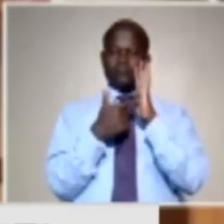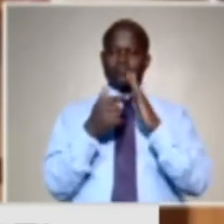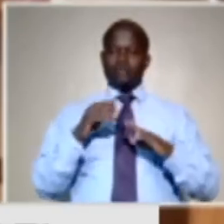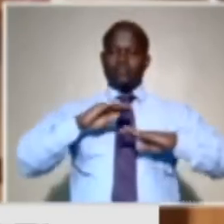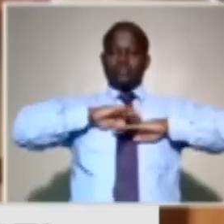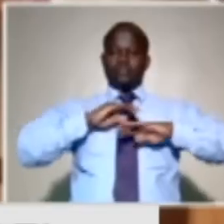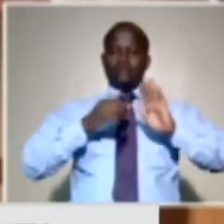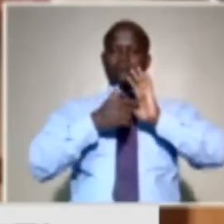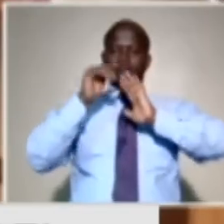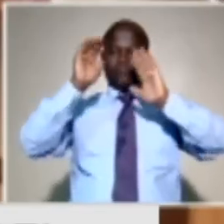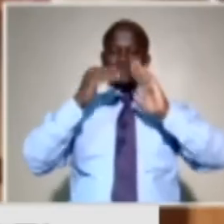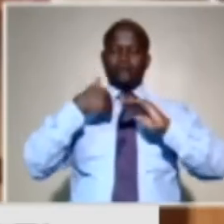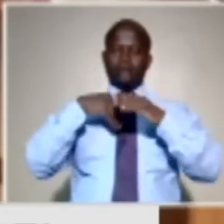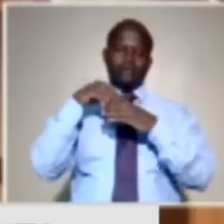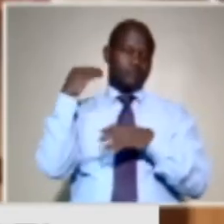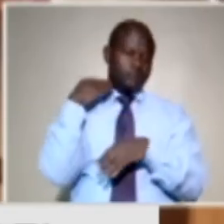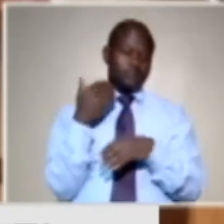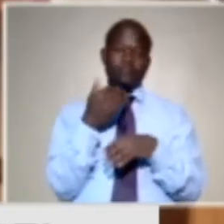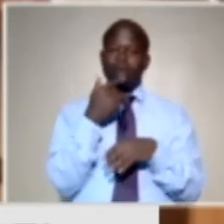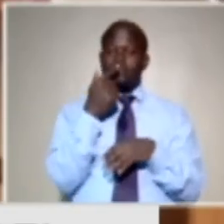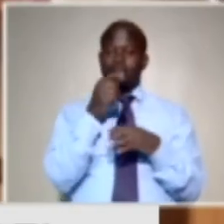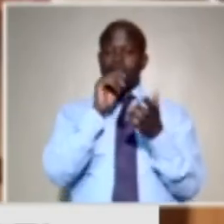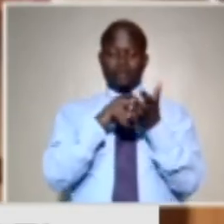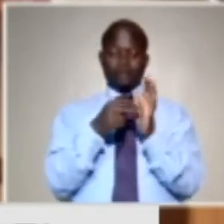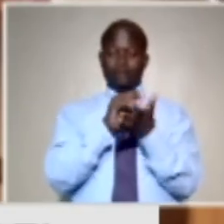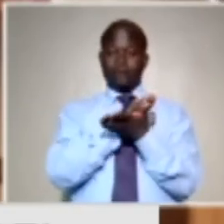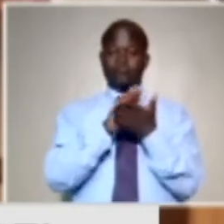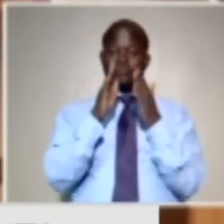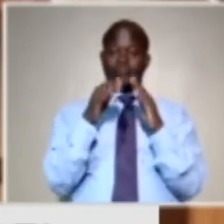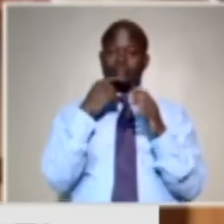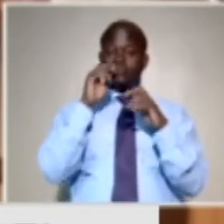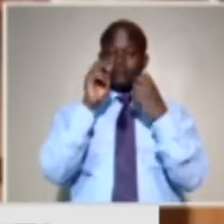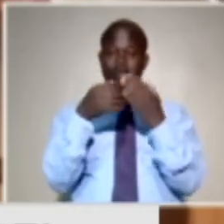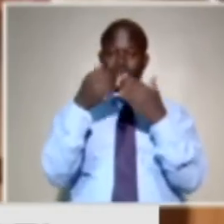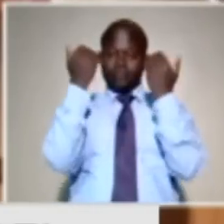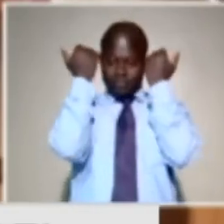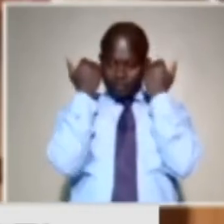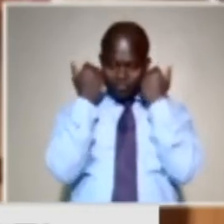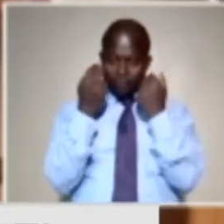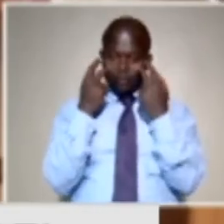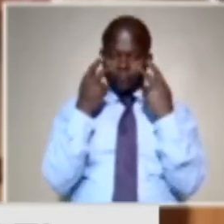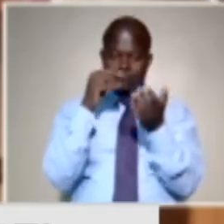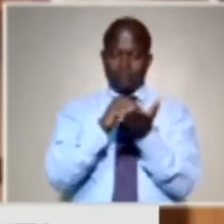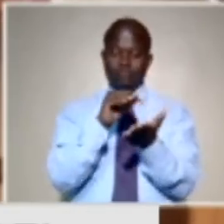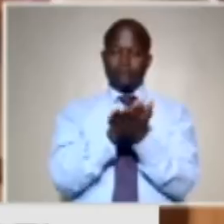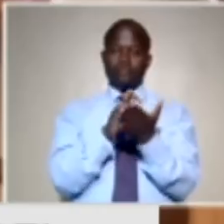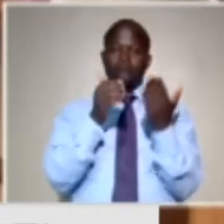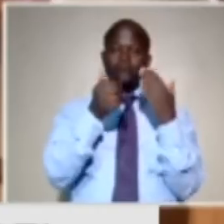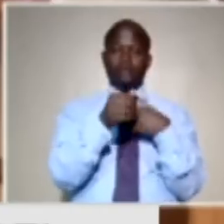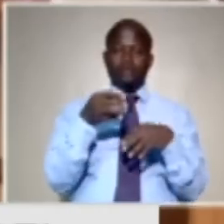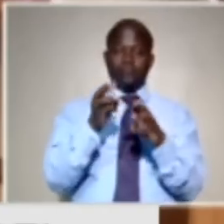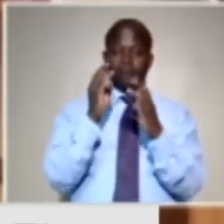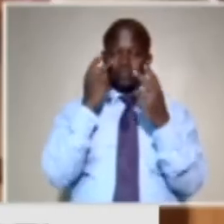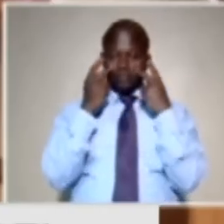bihagije bigaragaza uruhare yagizemo Jenoside. Ibyo ntabwo bivuga ko ari umwere, bivuga gusa ko inkiko ubwazo zisanze dosiye ubwazo uko